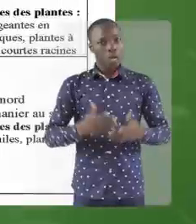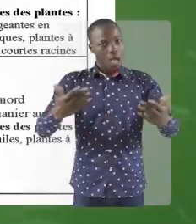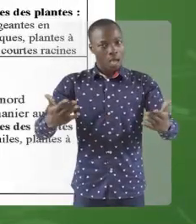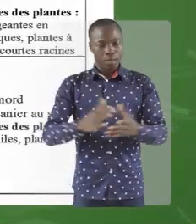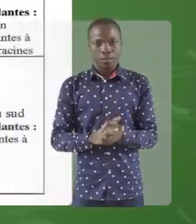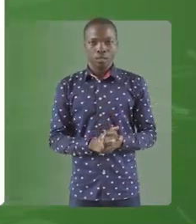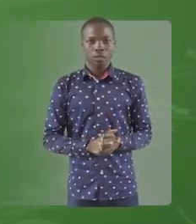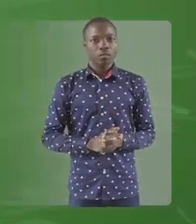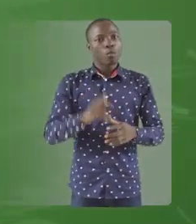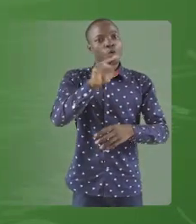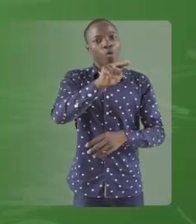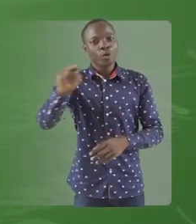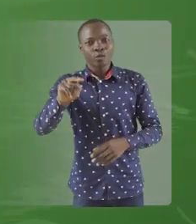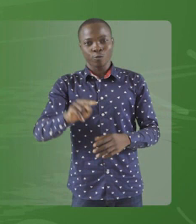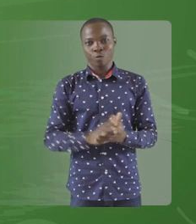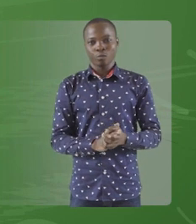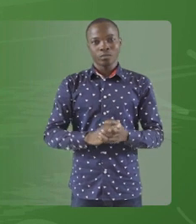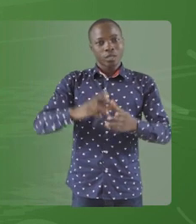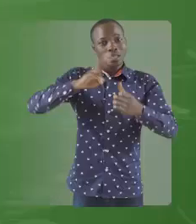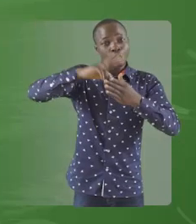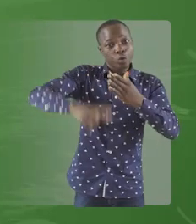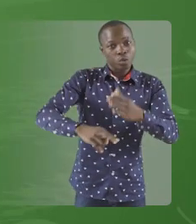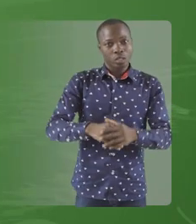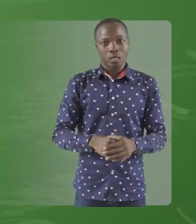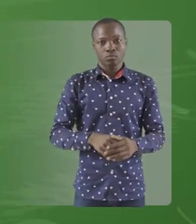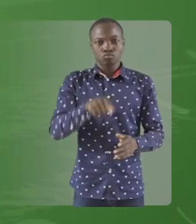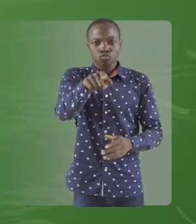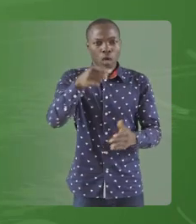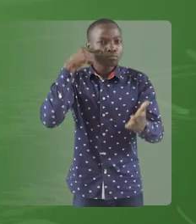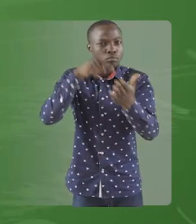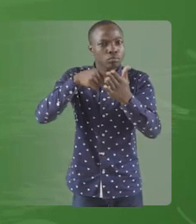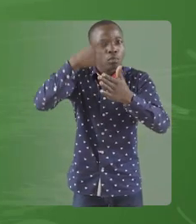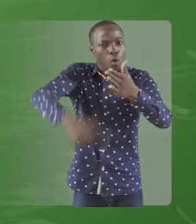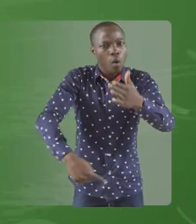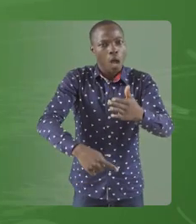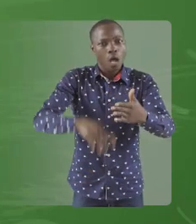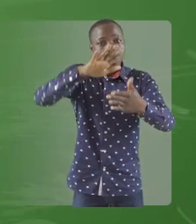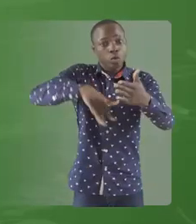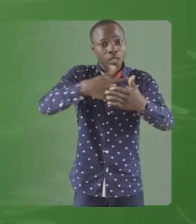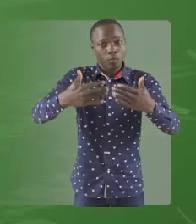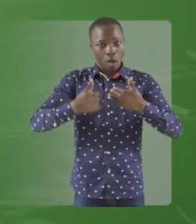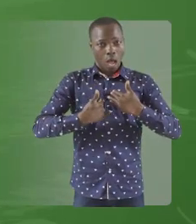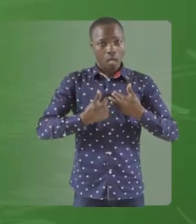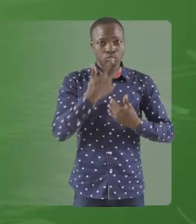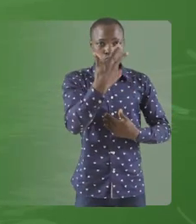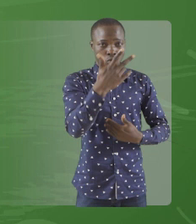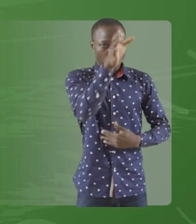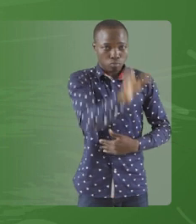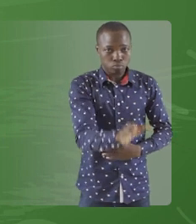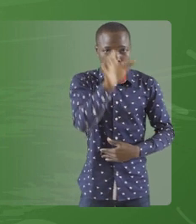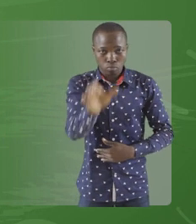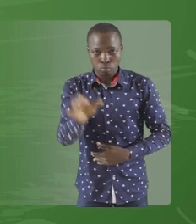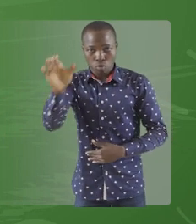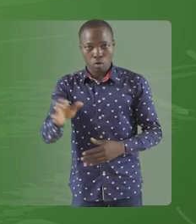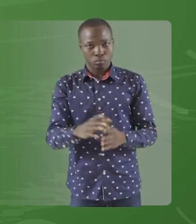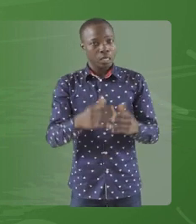Alors, au niveau des résultats, vous avez le tableau à trois colonnes. Vous avez